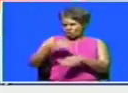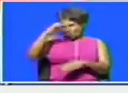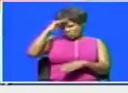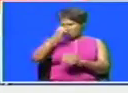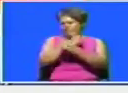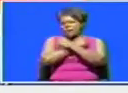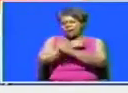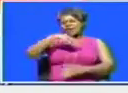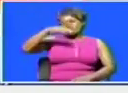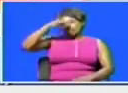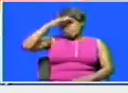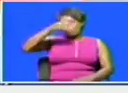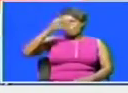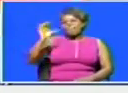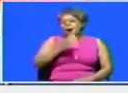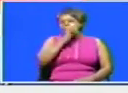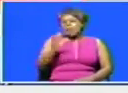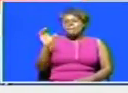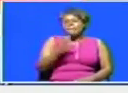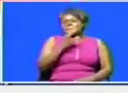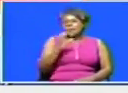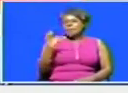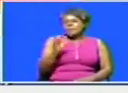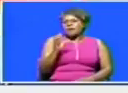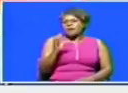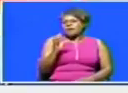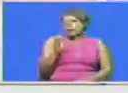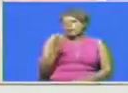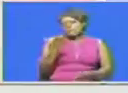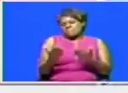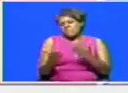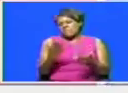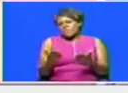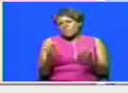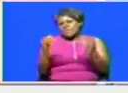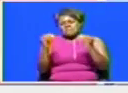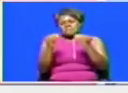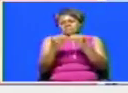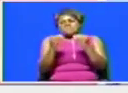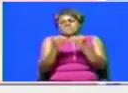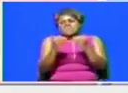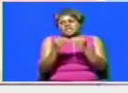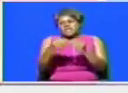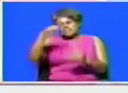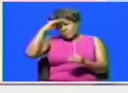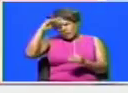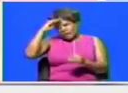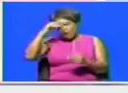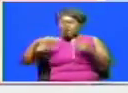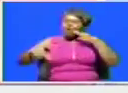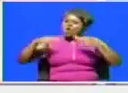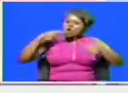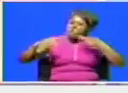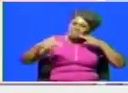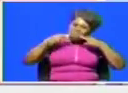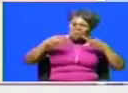vinywaji. Hapo ndio wataitisha vinywaji vile expensive kabisa. Mbona usiende ba mshikaji wako kwa maana nitakupeleka ba iwe ni mahali hotelini